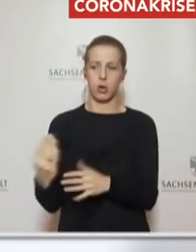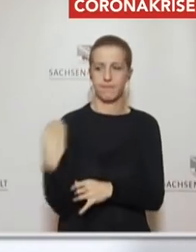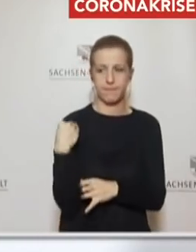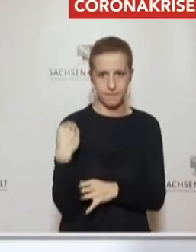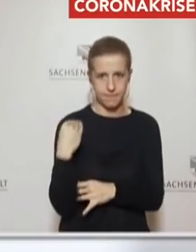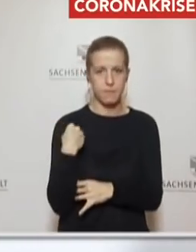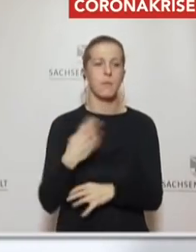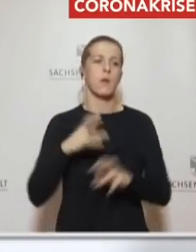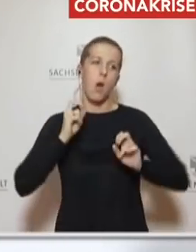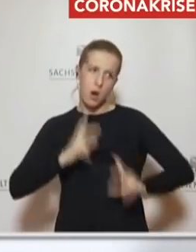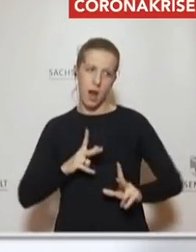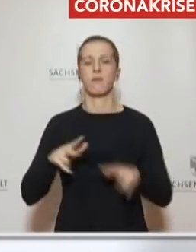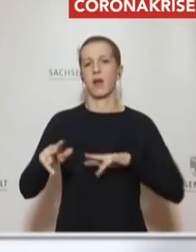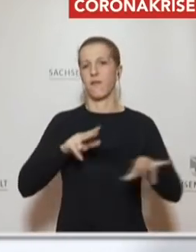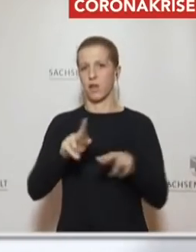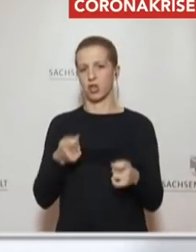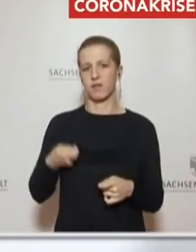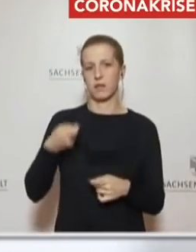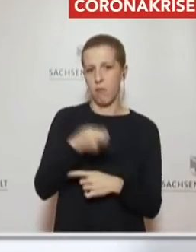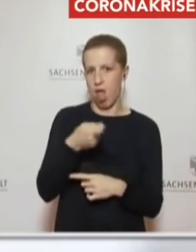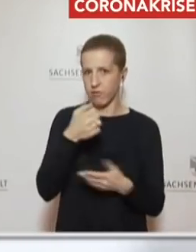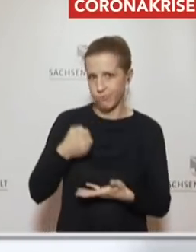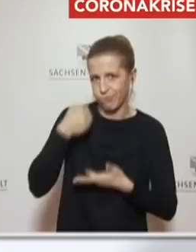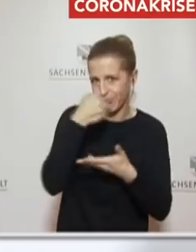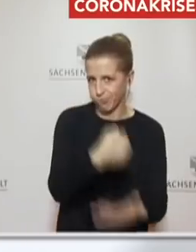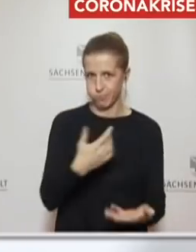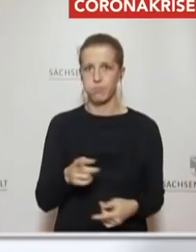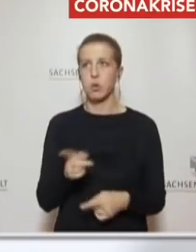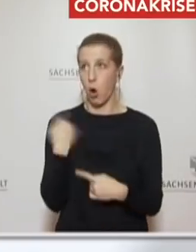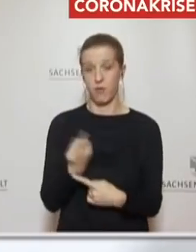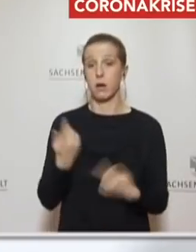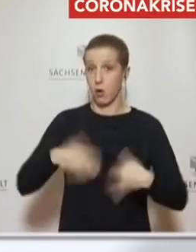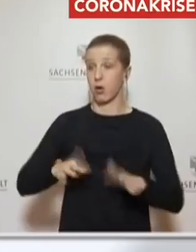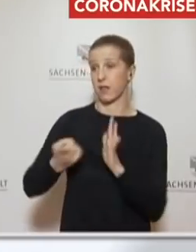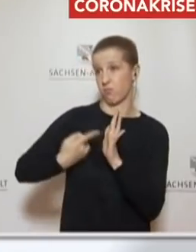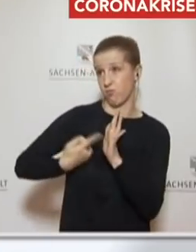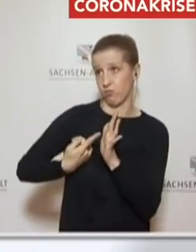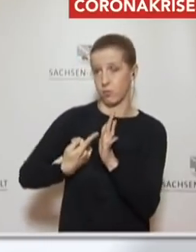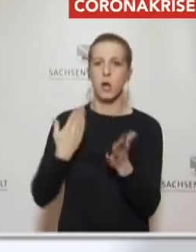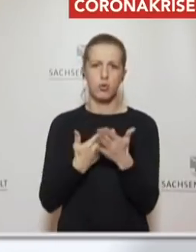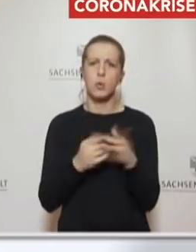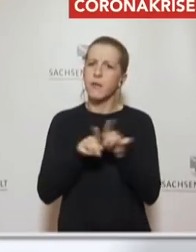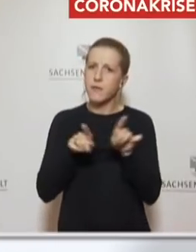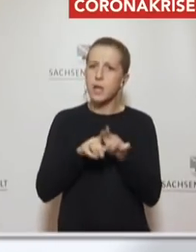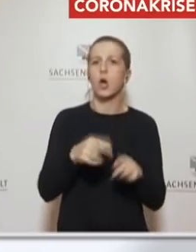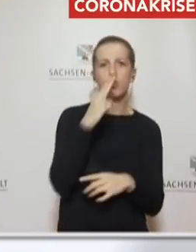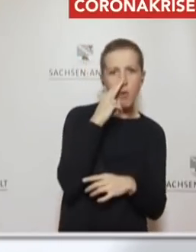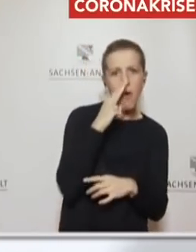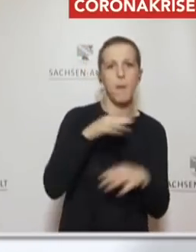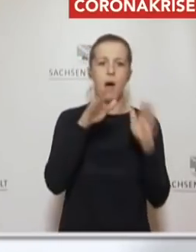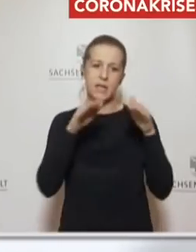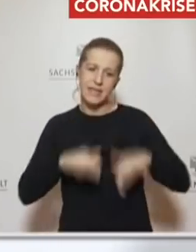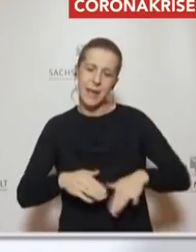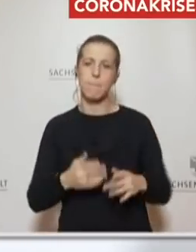dass wir hier weitere Hilfen benötigen über die entsprechende November-Dezember-Hilfen und Überbrückungshilfen